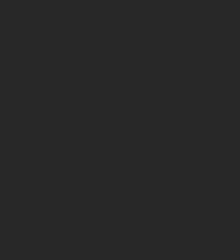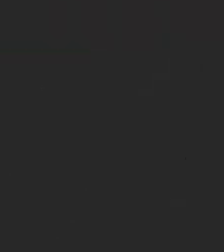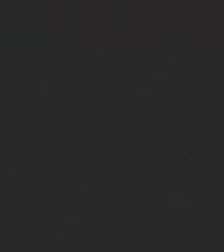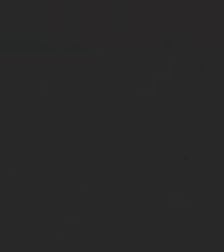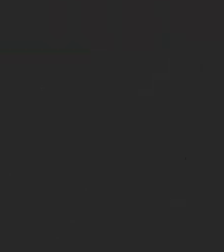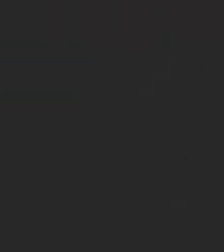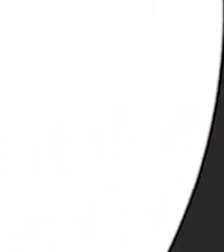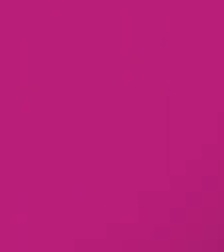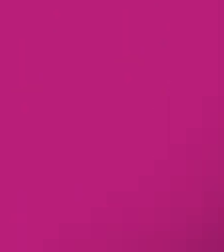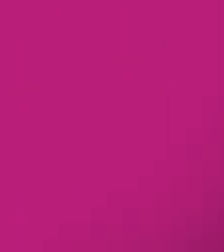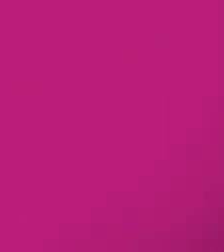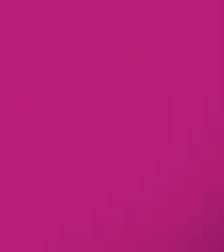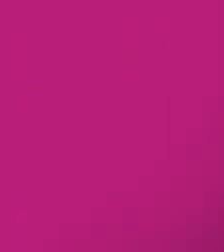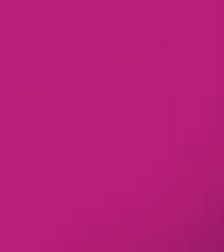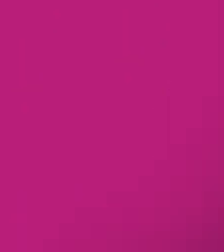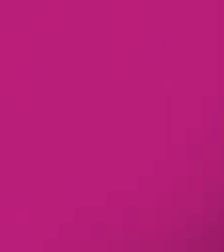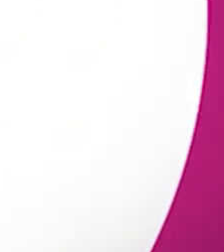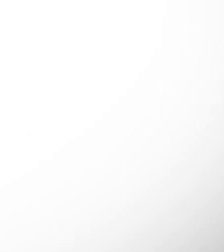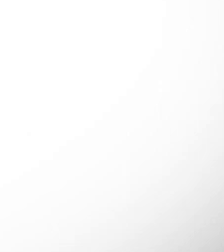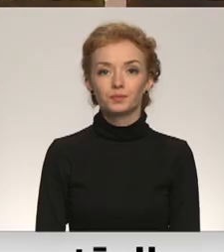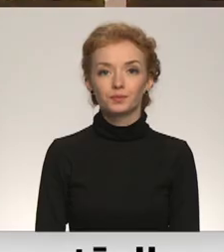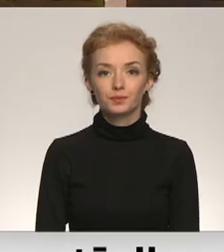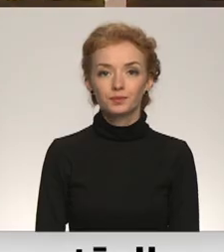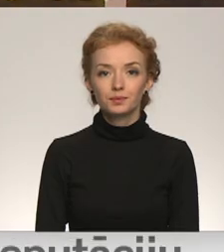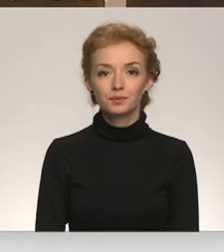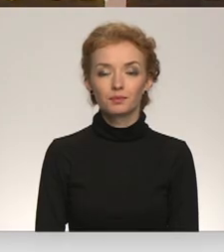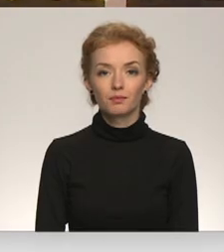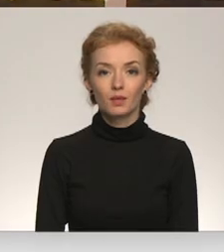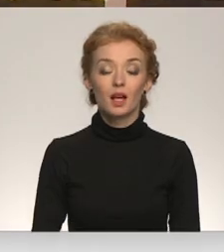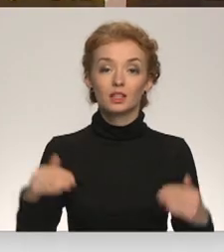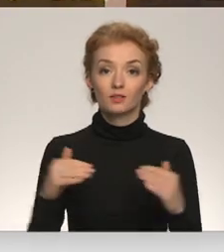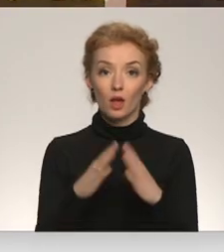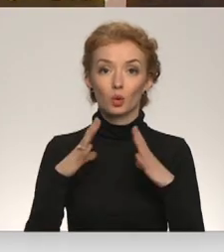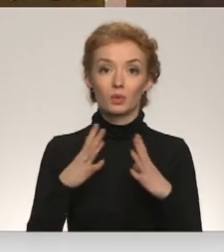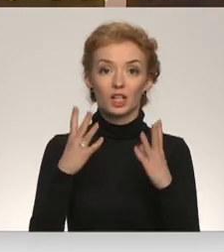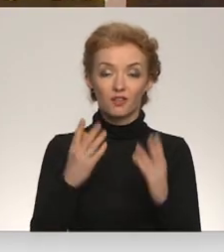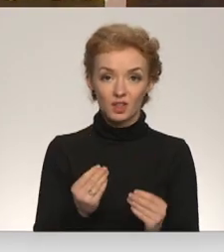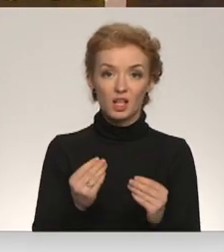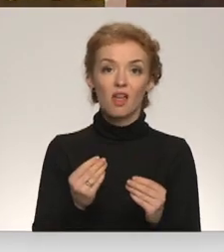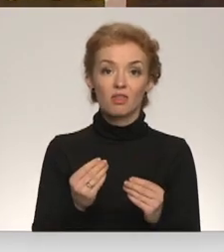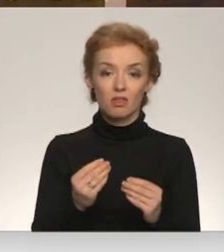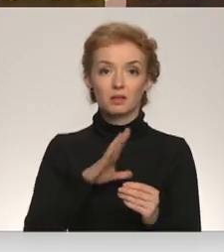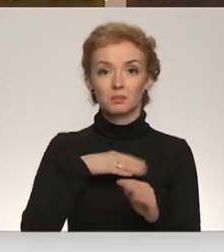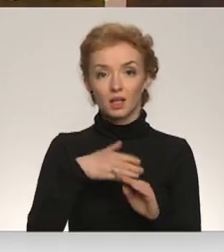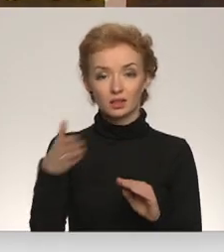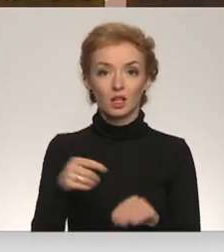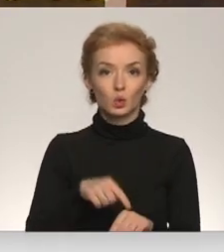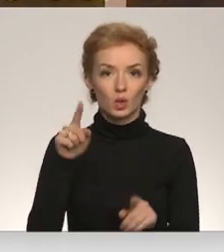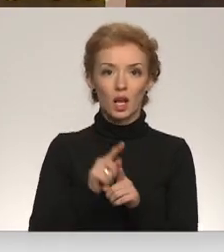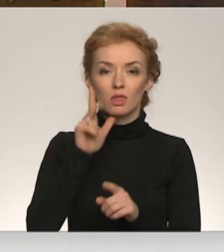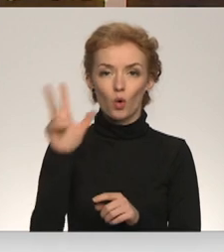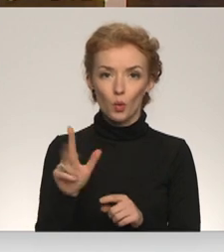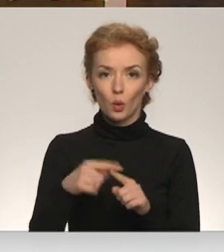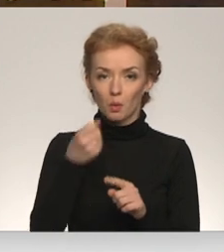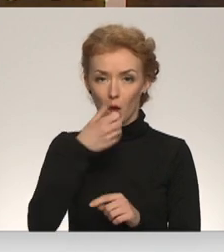Re, viss ēters ir te! Un svētku brīvdienu sāk izjust arī Daugavpils skolās un bērnu